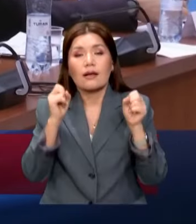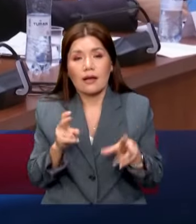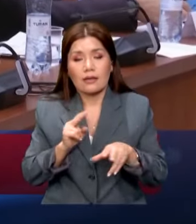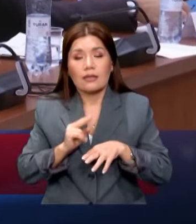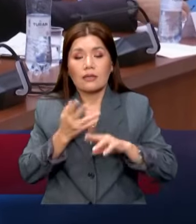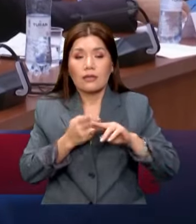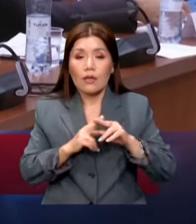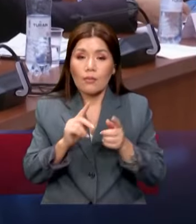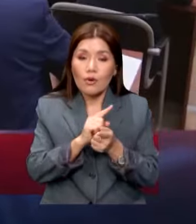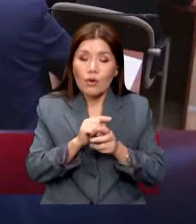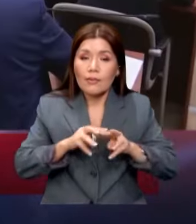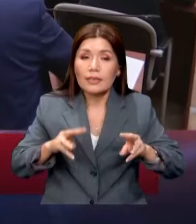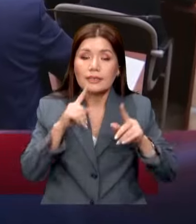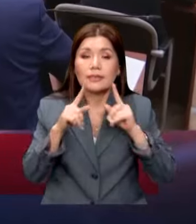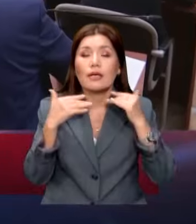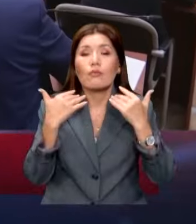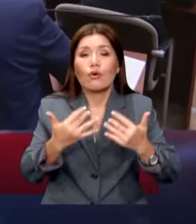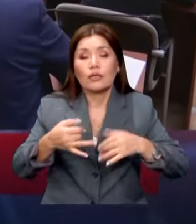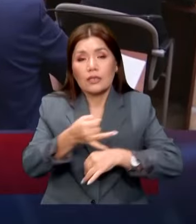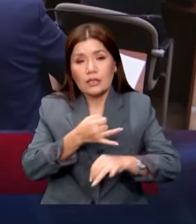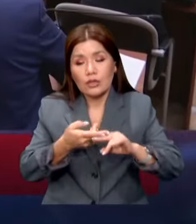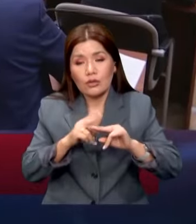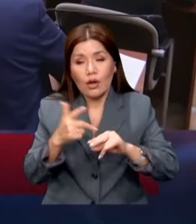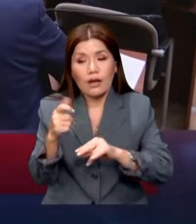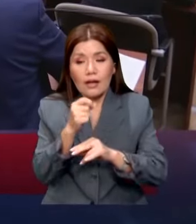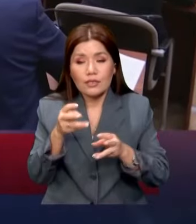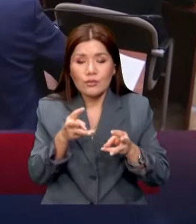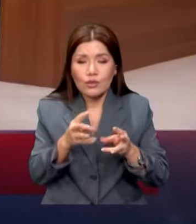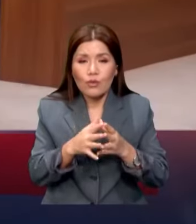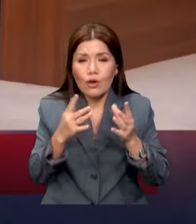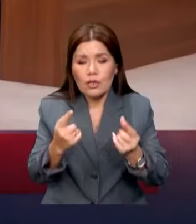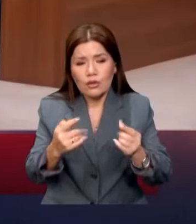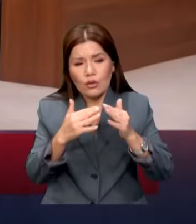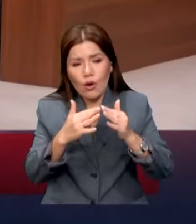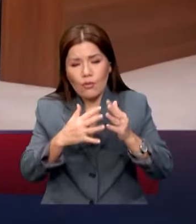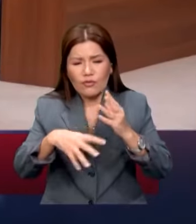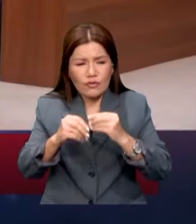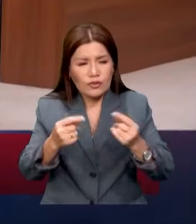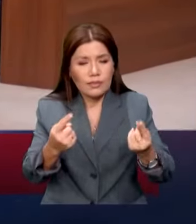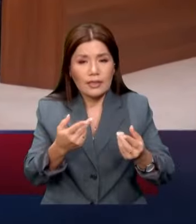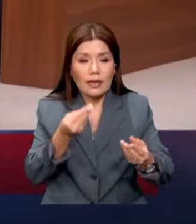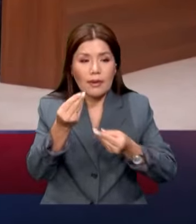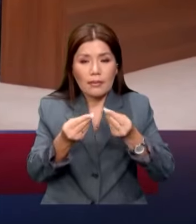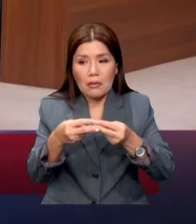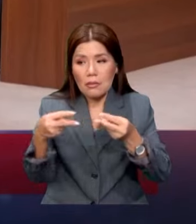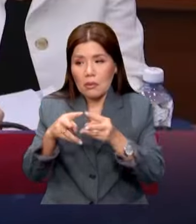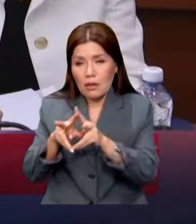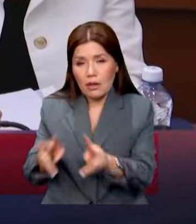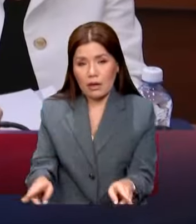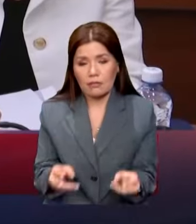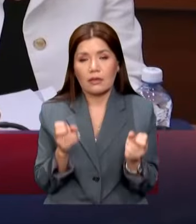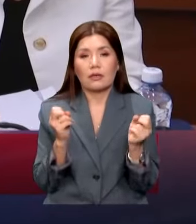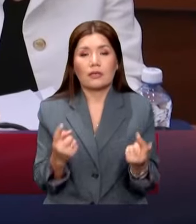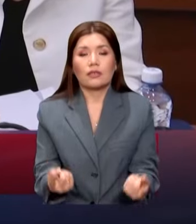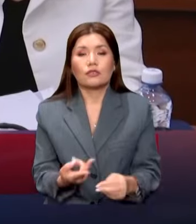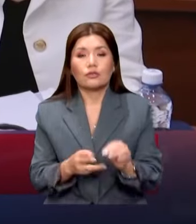Мажилисе. Изменения коснутся и тех, кто привык отапливать голубым топливом большие жилые помещения, а платит наравне с другими. Кроме